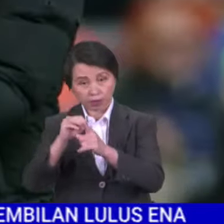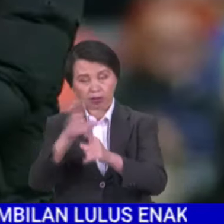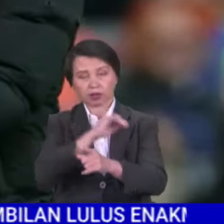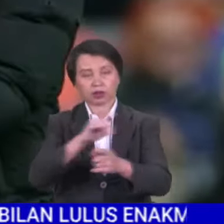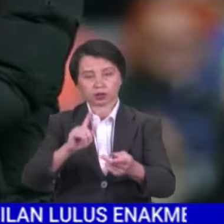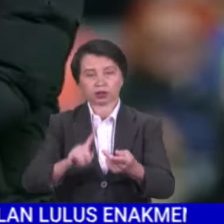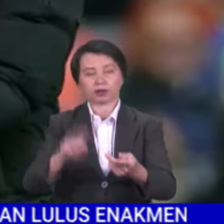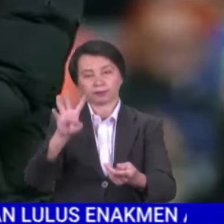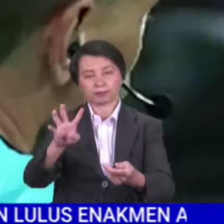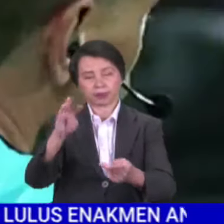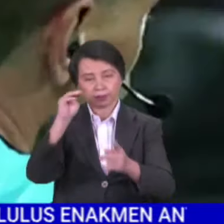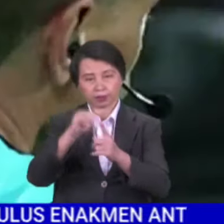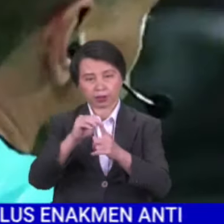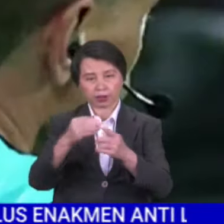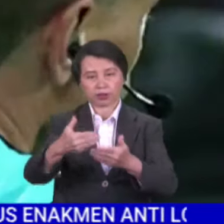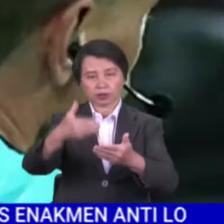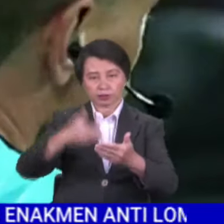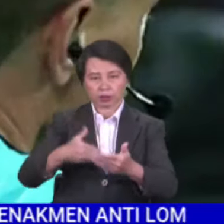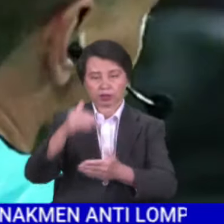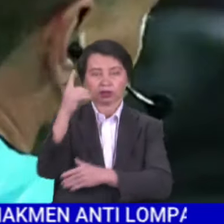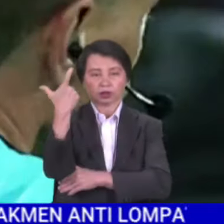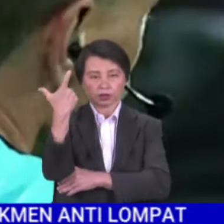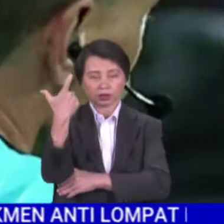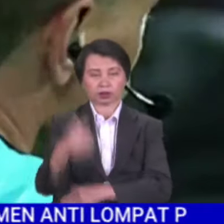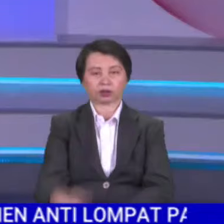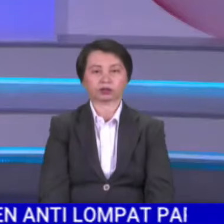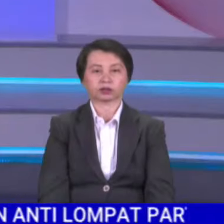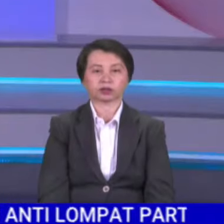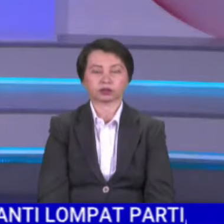dan 4 mata di belakang Arsenal.